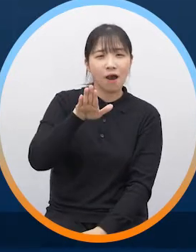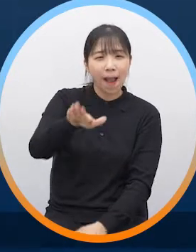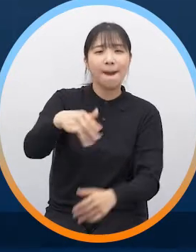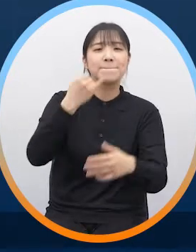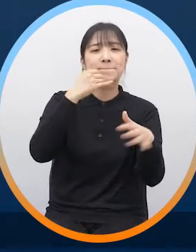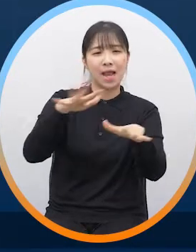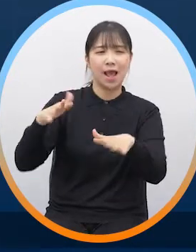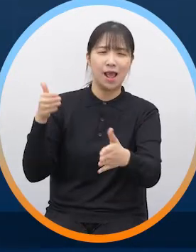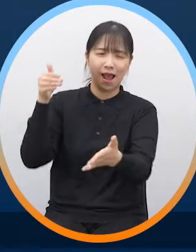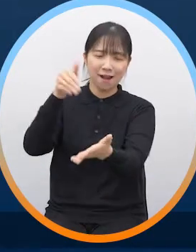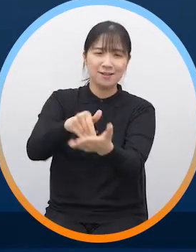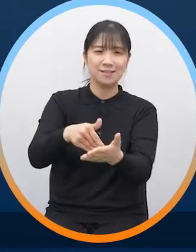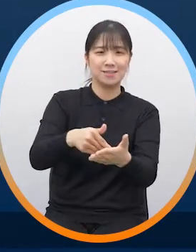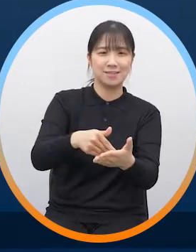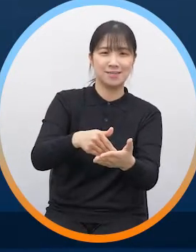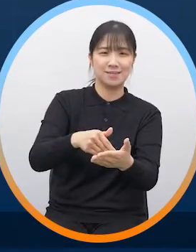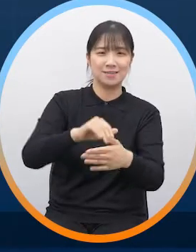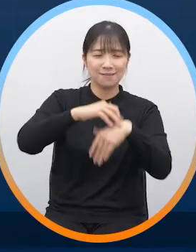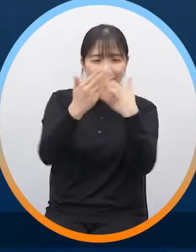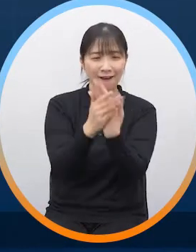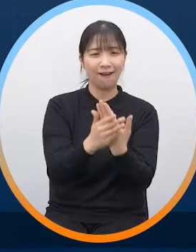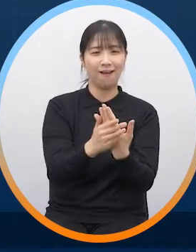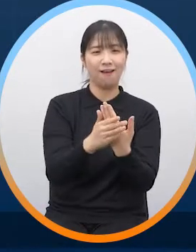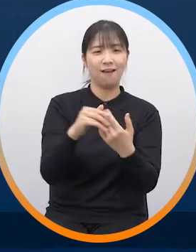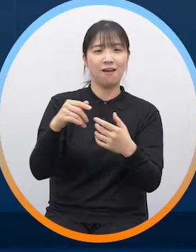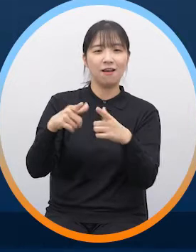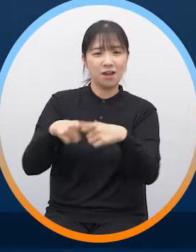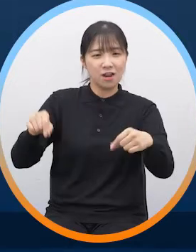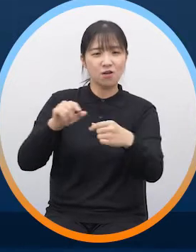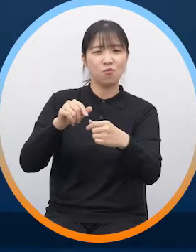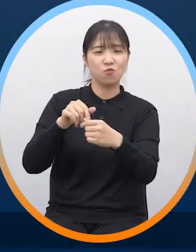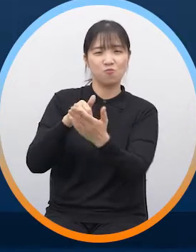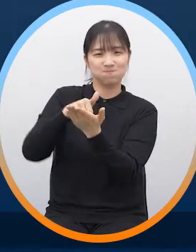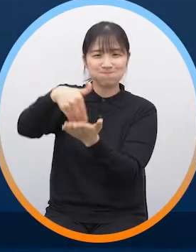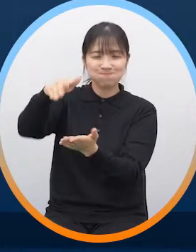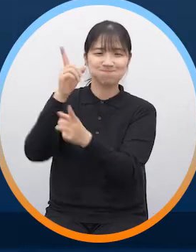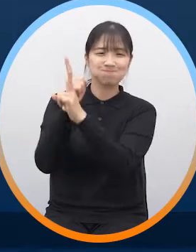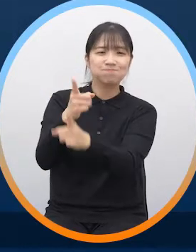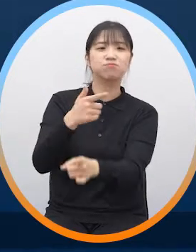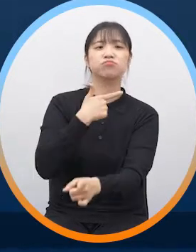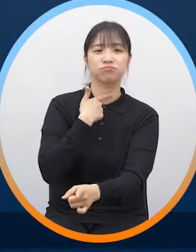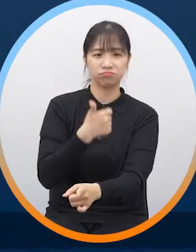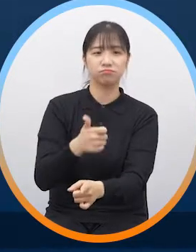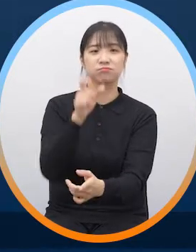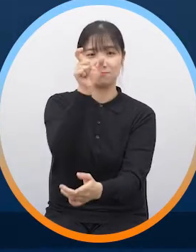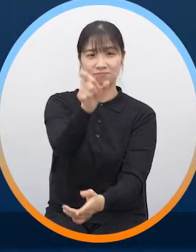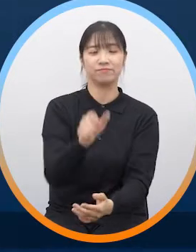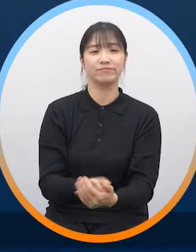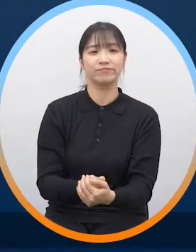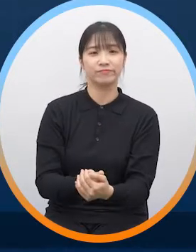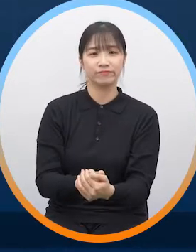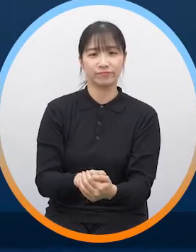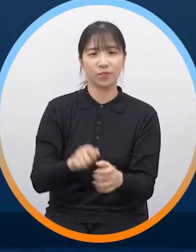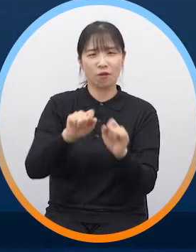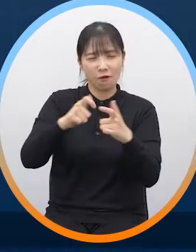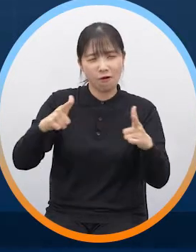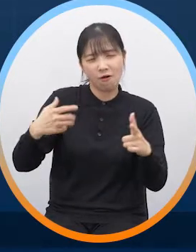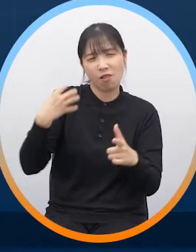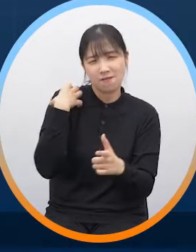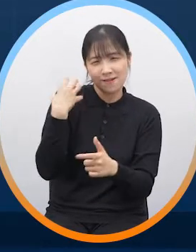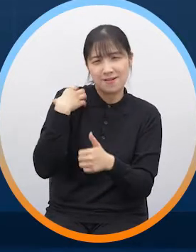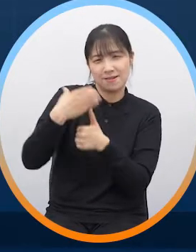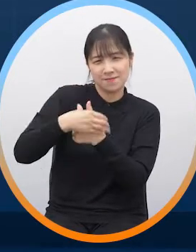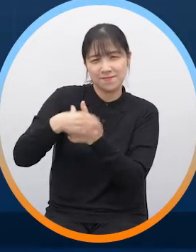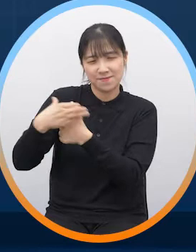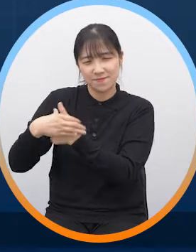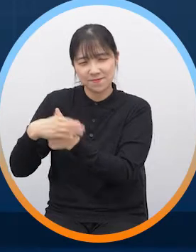앞바다까지 장악해 가지고 왜구를 물리쳤다는 기록이 있습니다. 그래서 여러 직책을 이제 맡아 일하다가